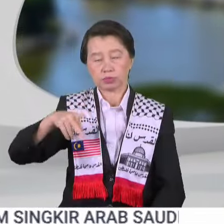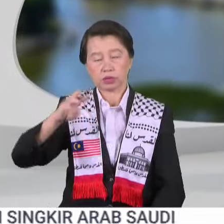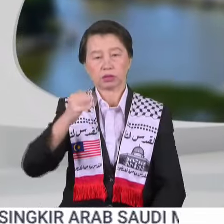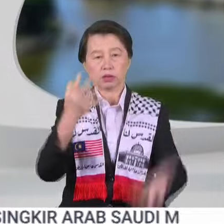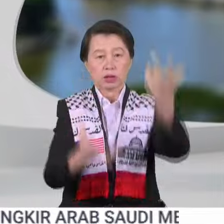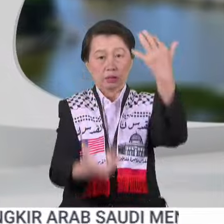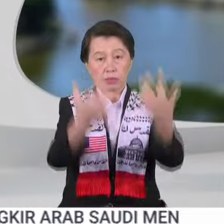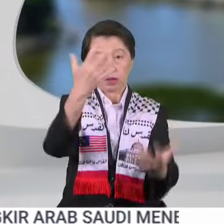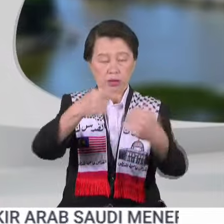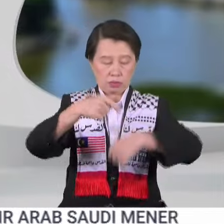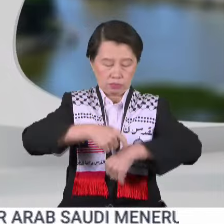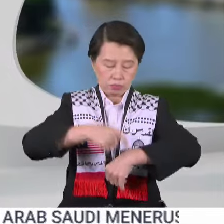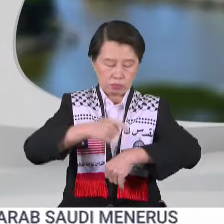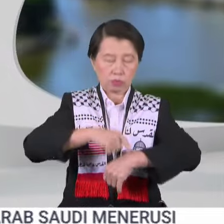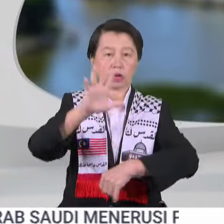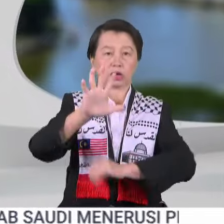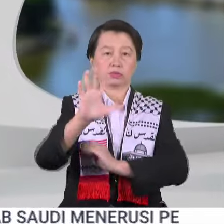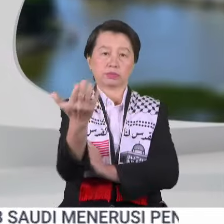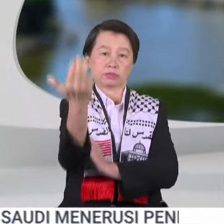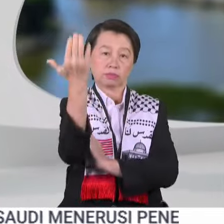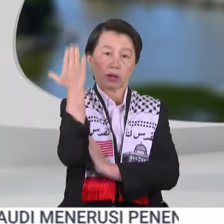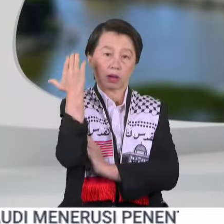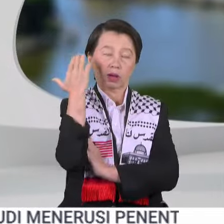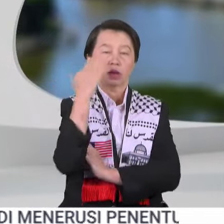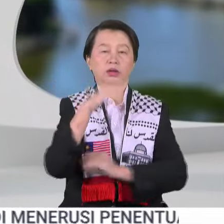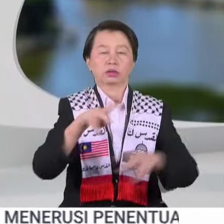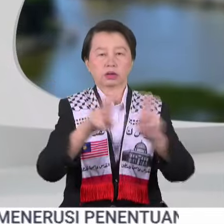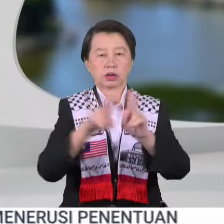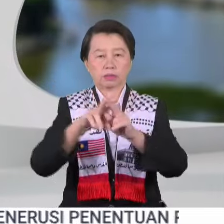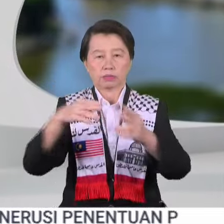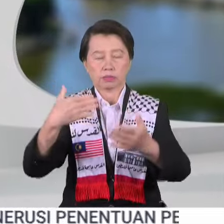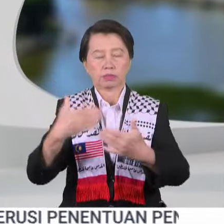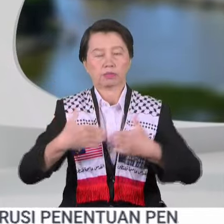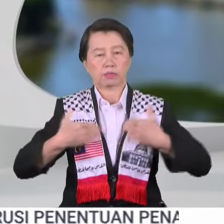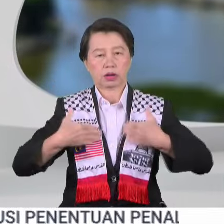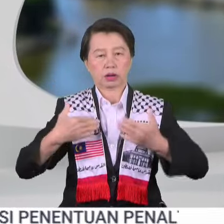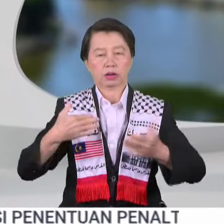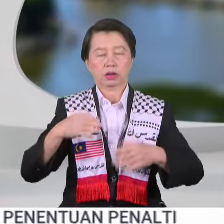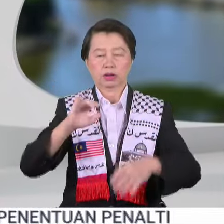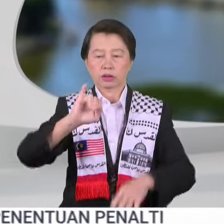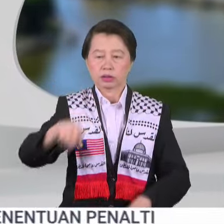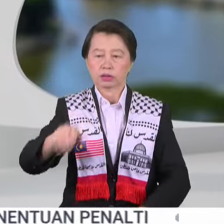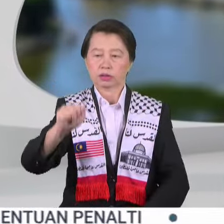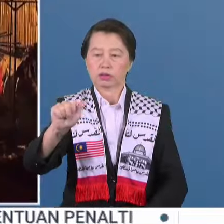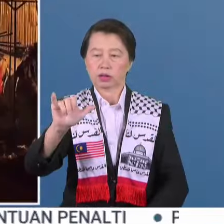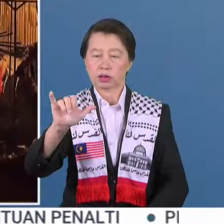kebakaran berlaku seawal jam 5 pagi tadi di kampung bahagia Jaya Tengah